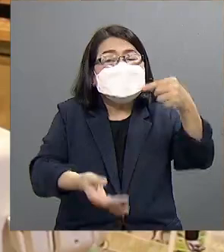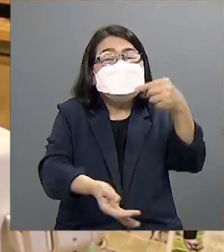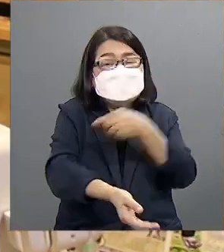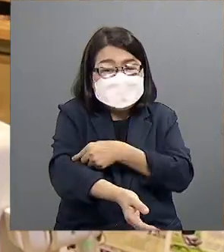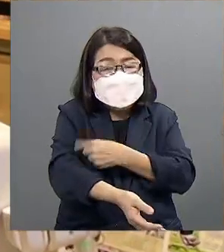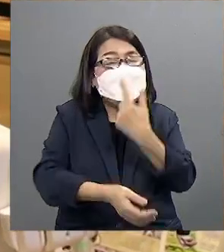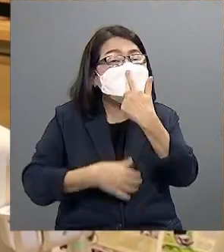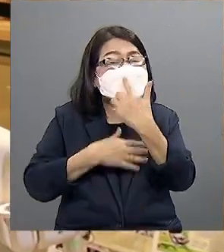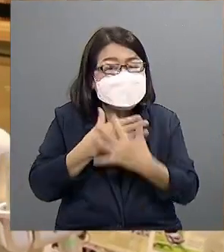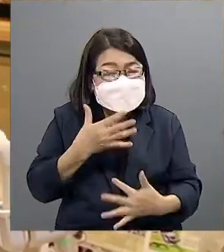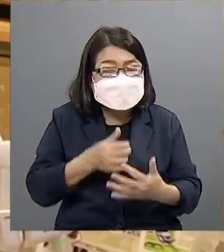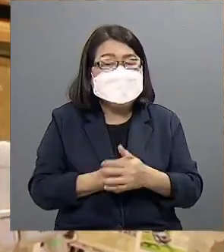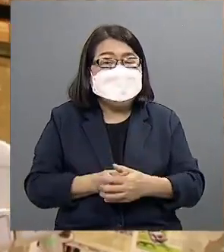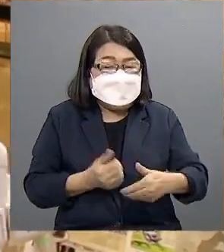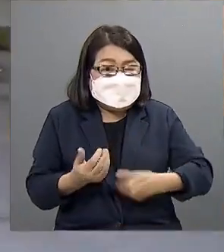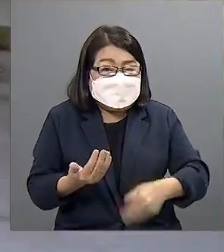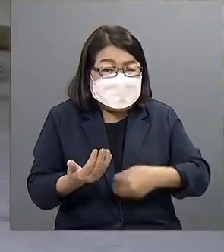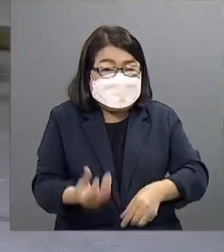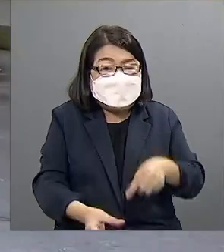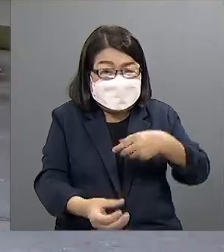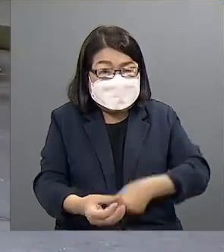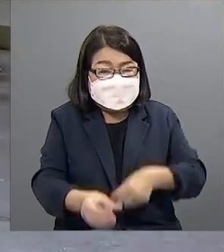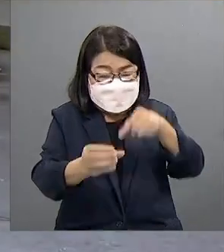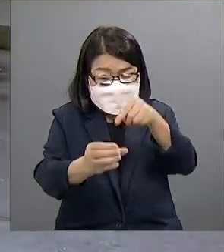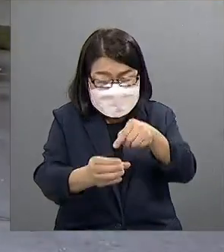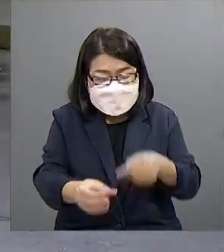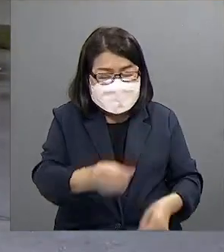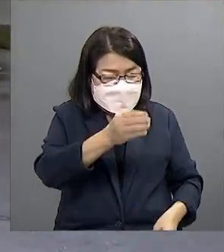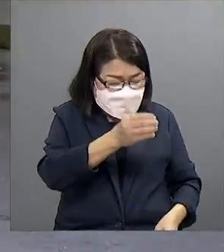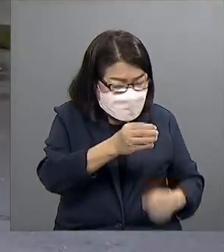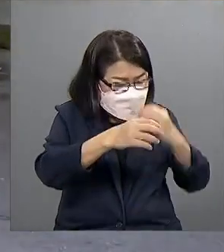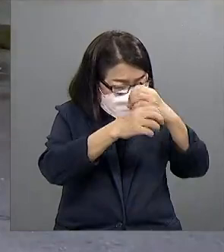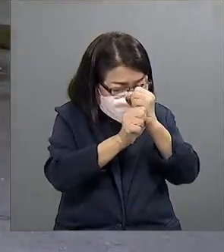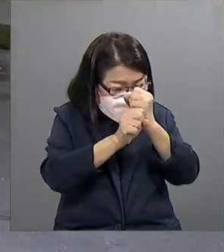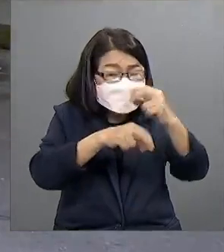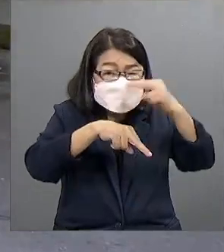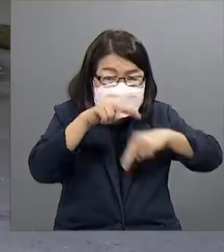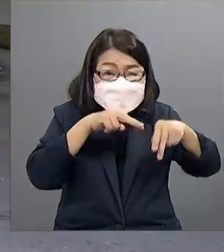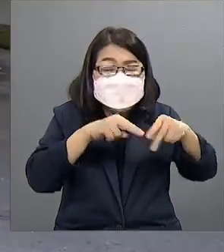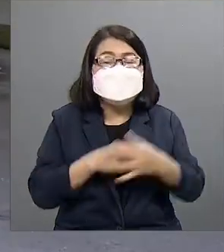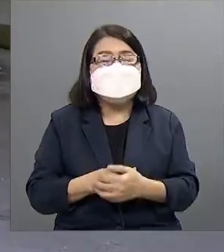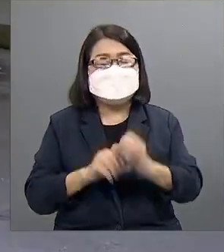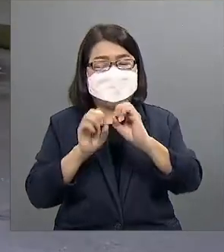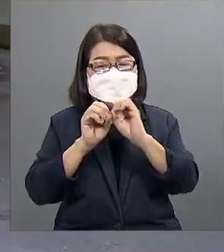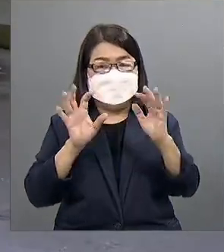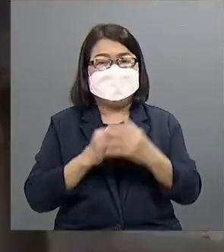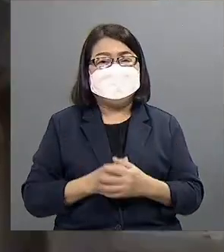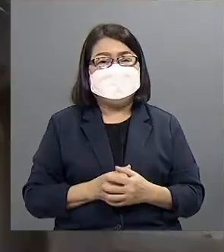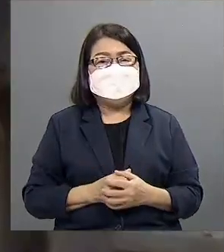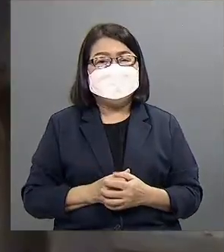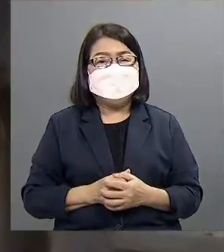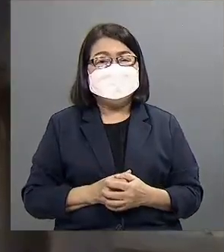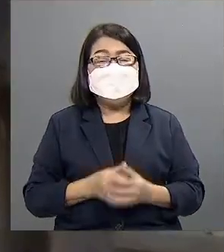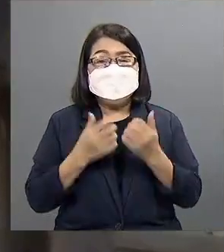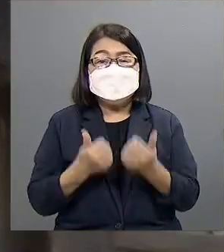ของฉี่ของช้างเนี่ยก็สามารถที่จะช่วยบ่งบอกหรือว่าแจ้งว่ามีการวินิจฉัยเบื้องต้นได้ครับผมปัจจุบันในประเทศไทย